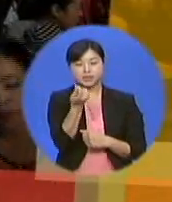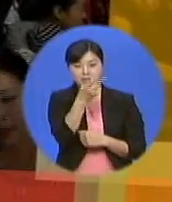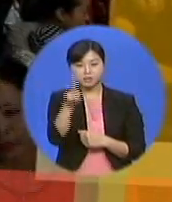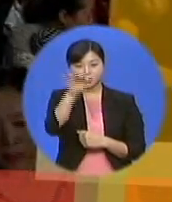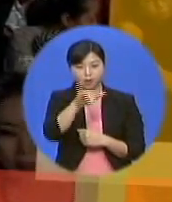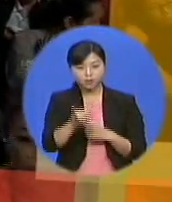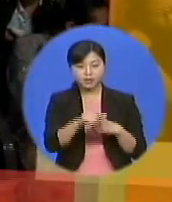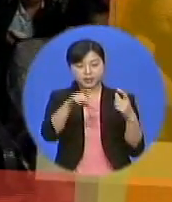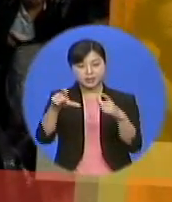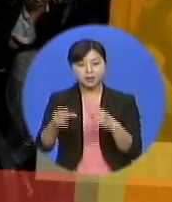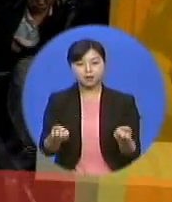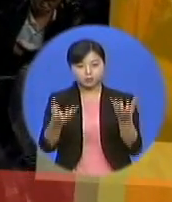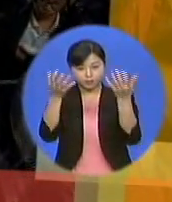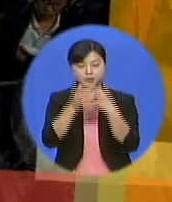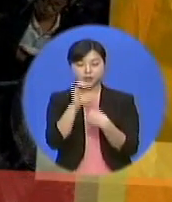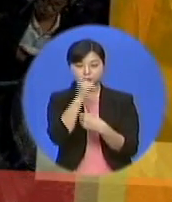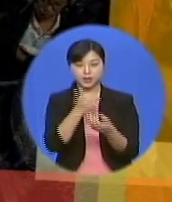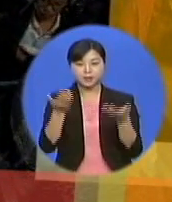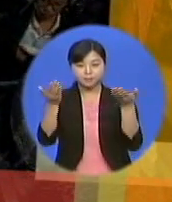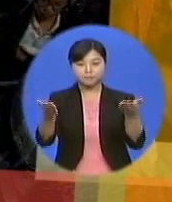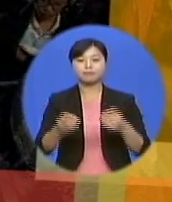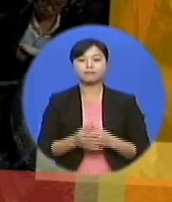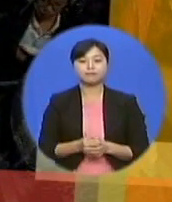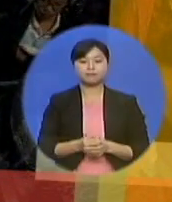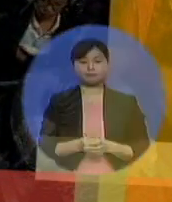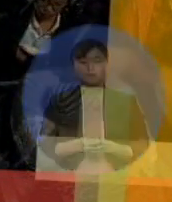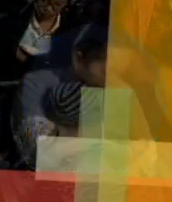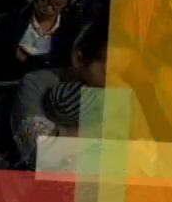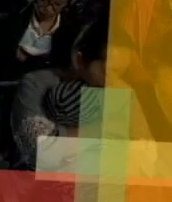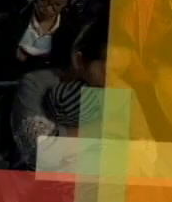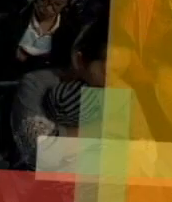복제TV는 전국의 지역축제와 함께합니다.